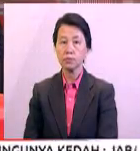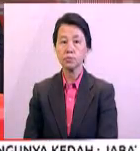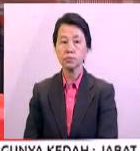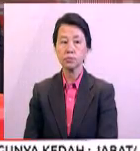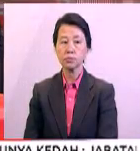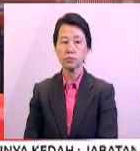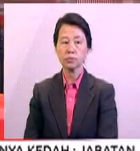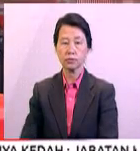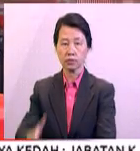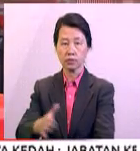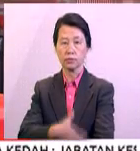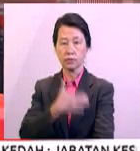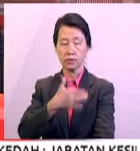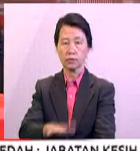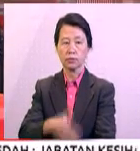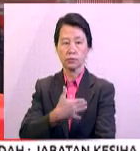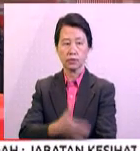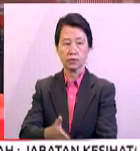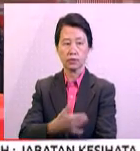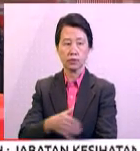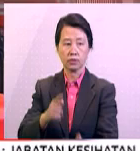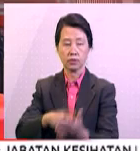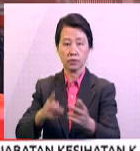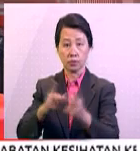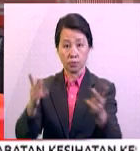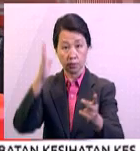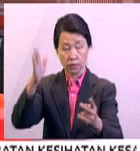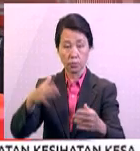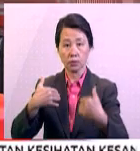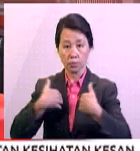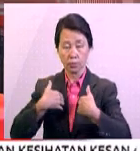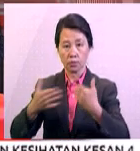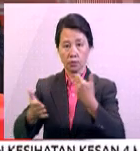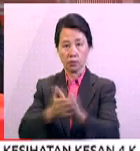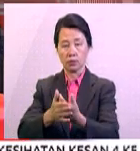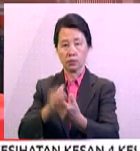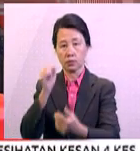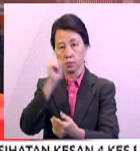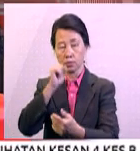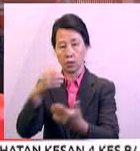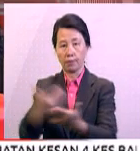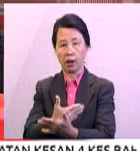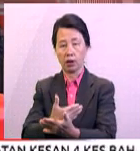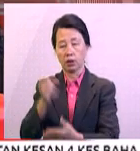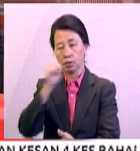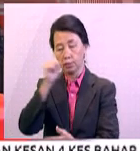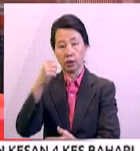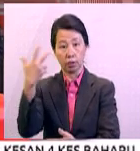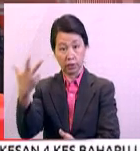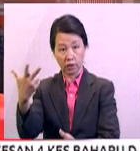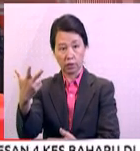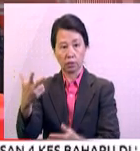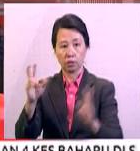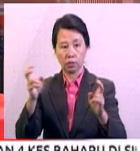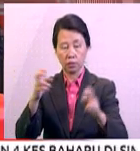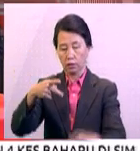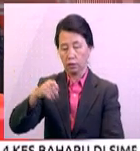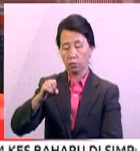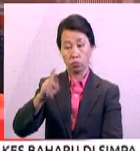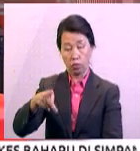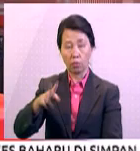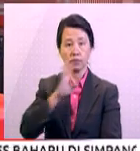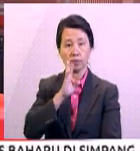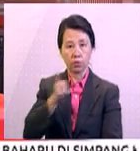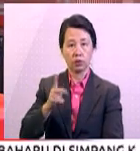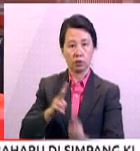Baik, pelantun lagu Kata Akhirmu Arif Bahran kabarnya bakal melancarkan single terbaru. Single ketiganya bergenre pop itu